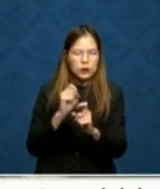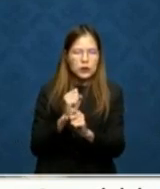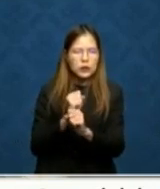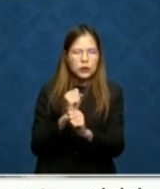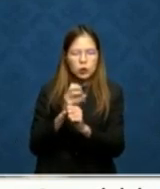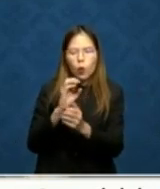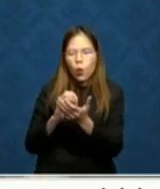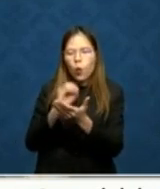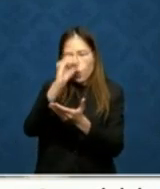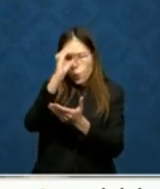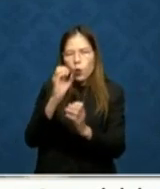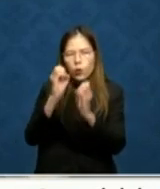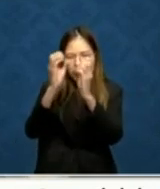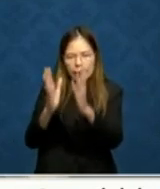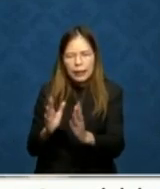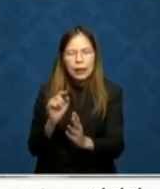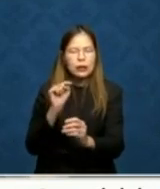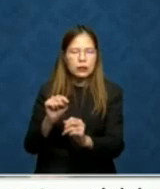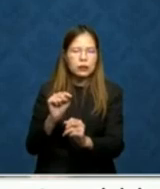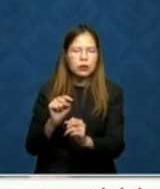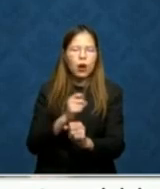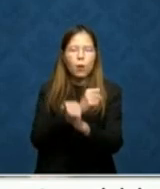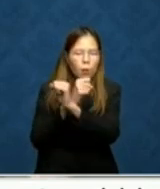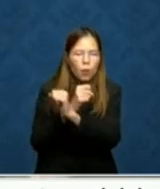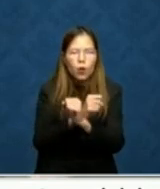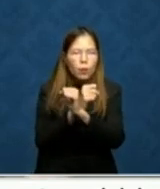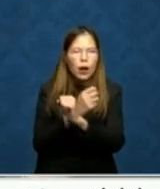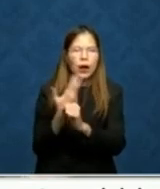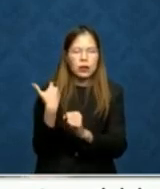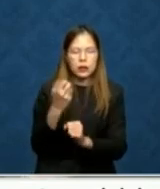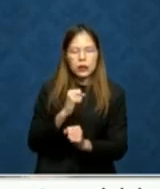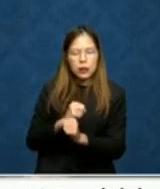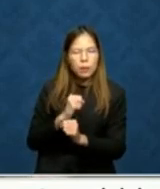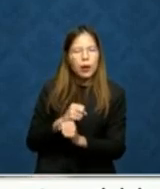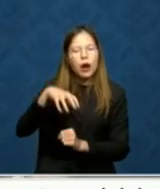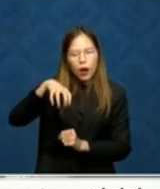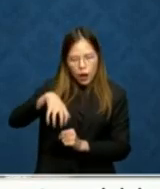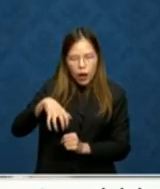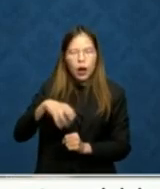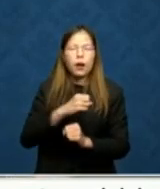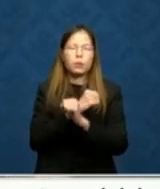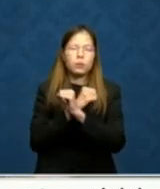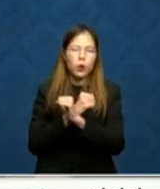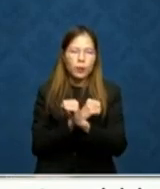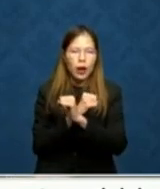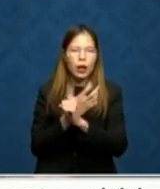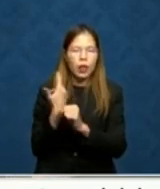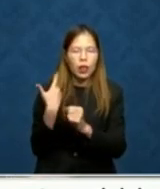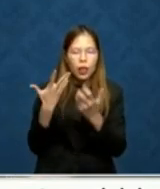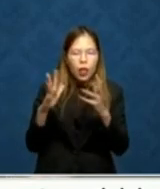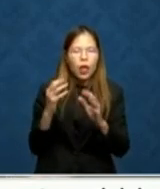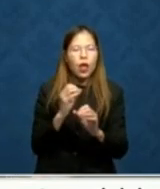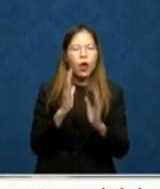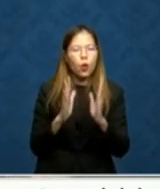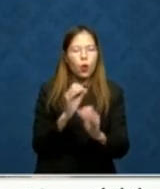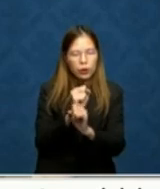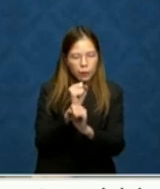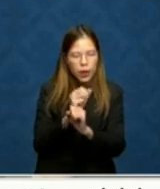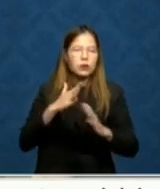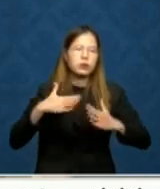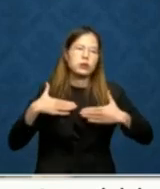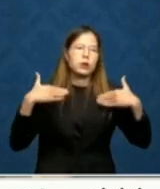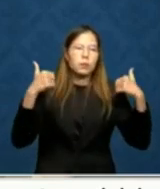นมีความปลอดภัยทางเพศในโรงเรียนมากขึ้นช่วยให้สถานที่ทำงานมีความปลอดภัยมากขึ้นและช่วยให้คนทำงานสบายใจม